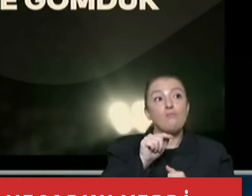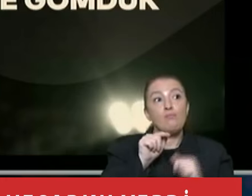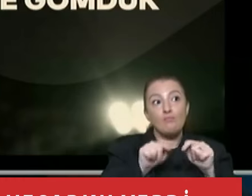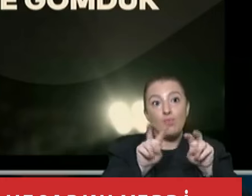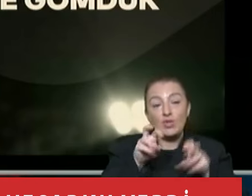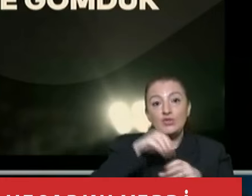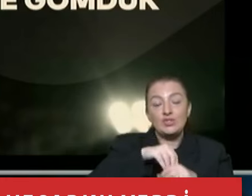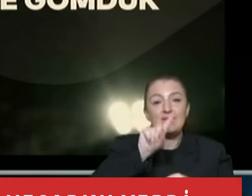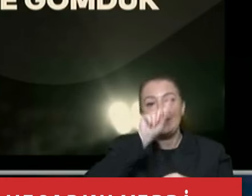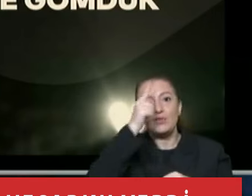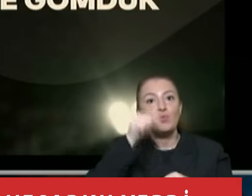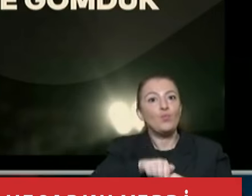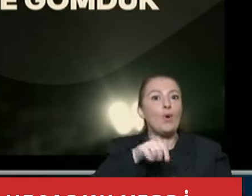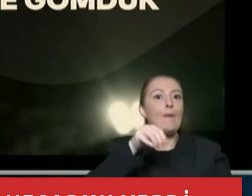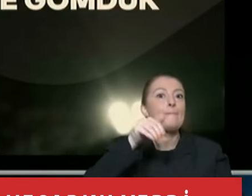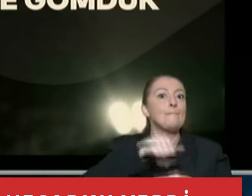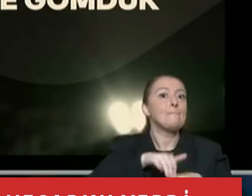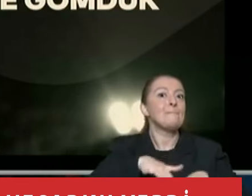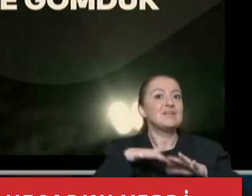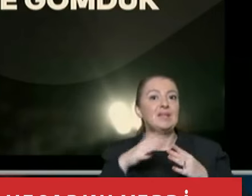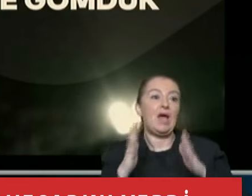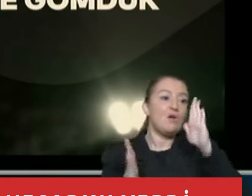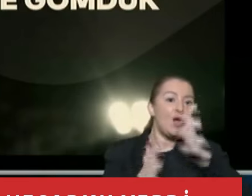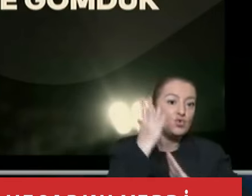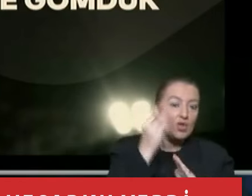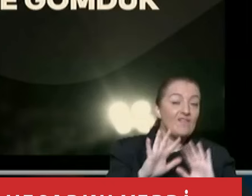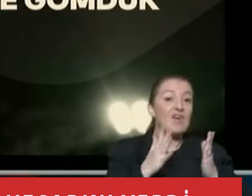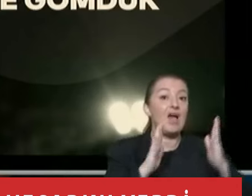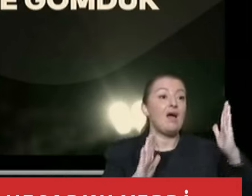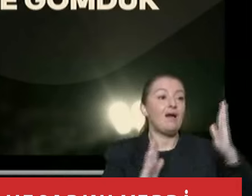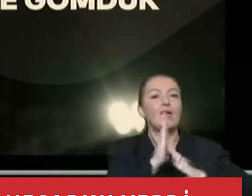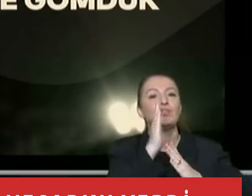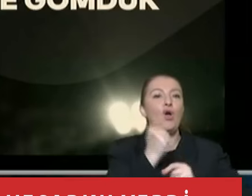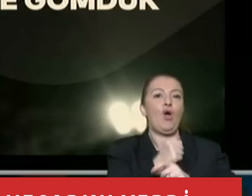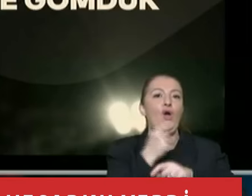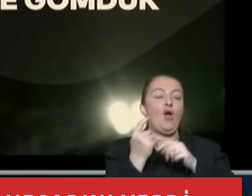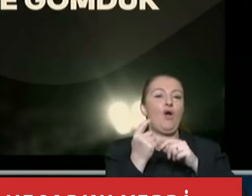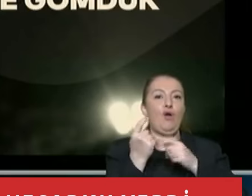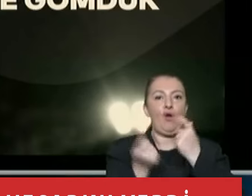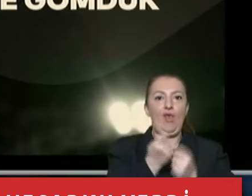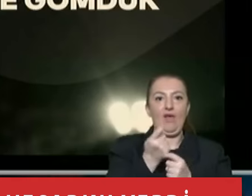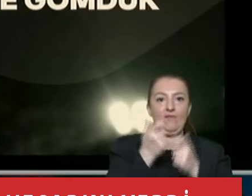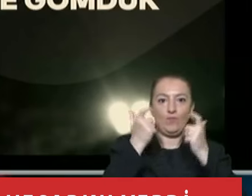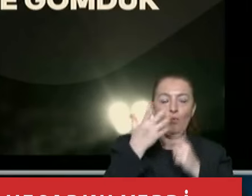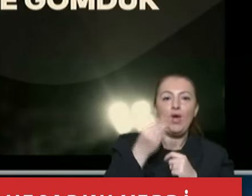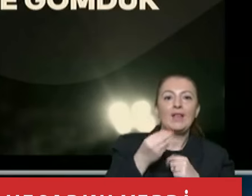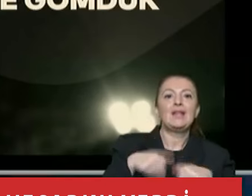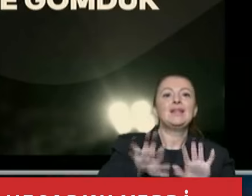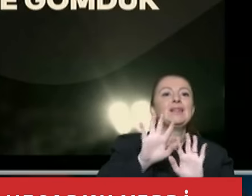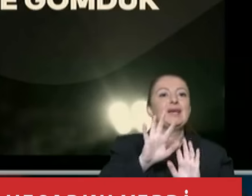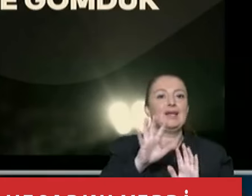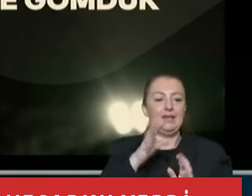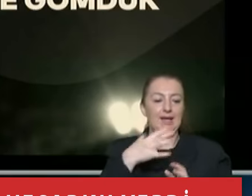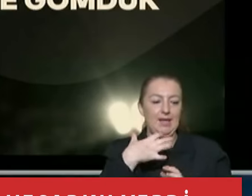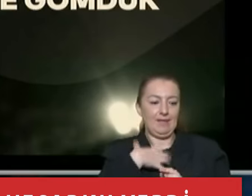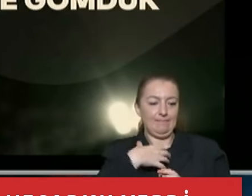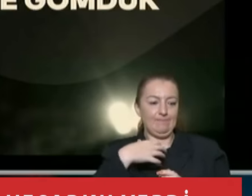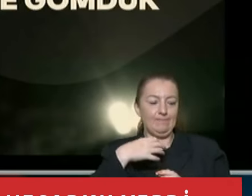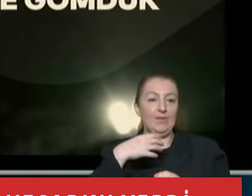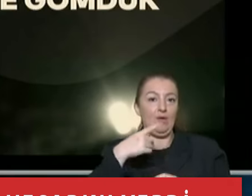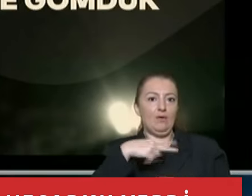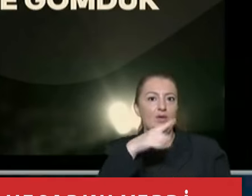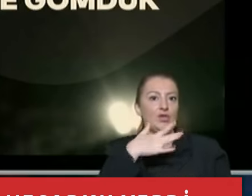mecliste muhalefet edenlere ya da muhalefet görevini elde edenlere değil iktidar olduğunu düşünen Cumhuriyet